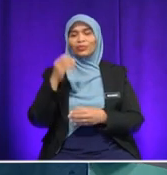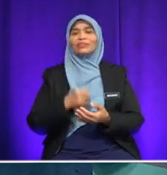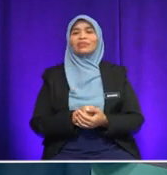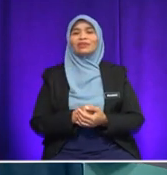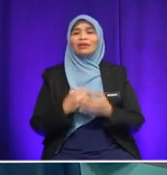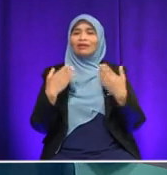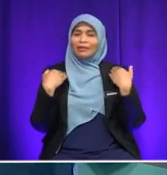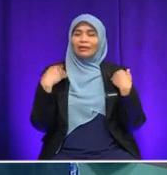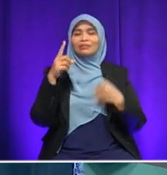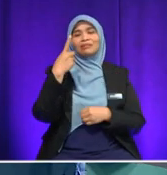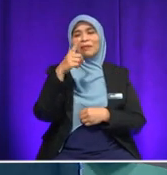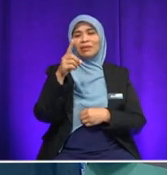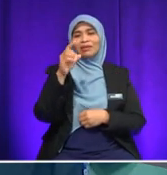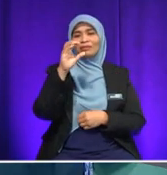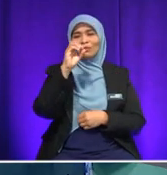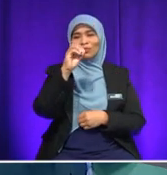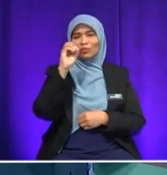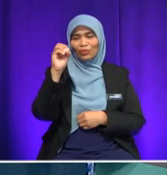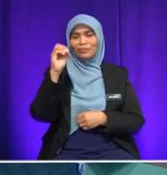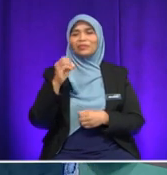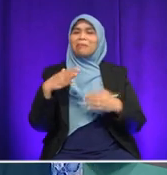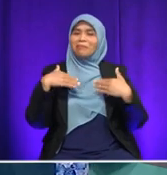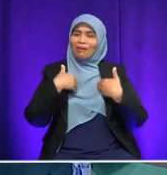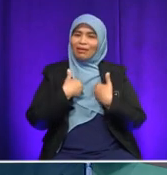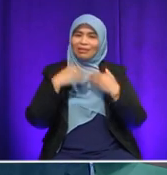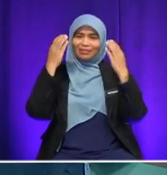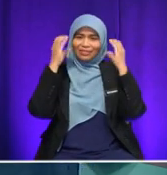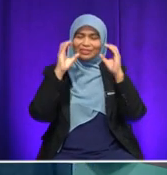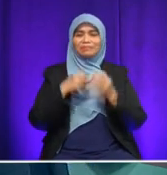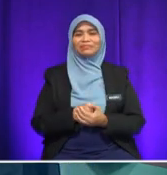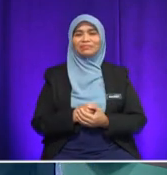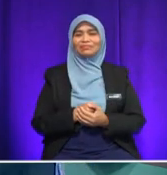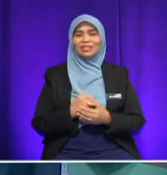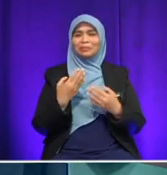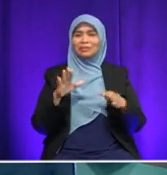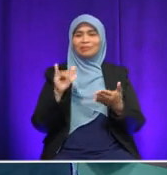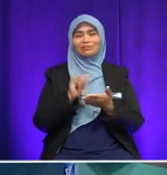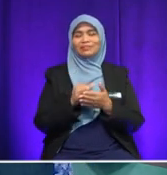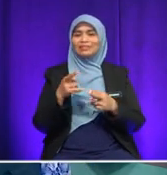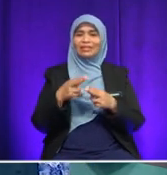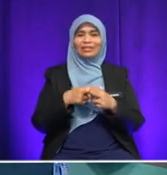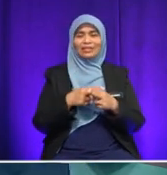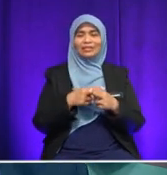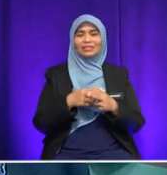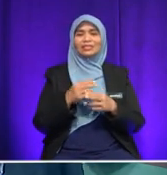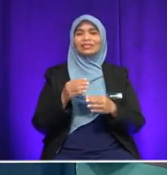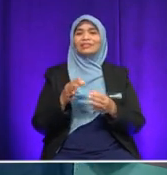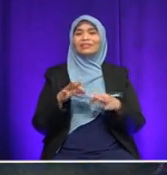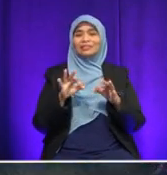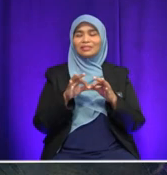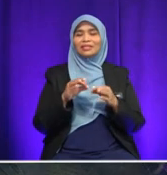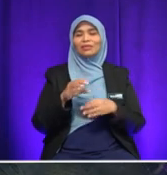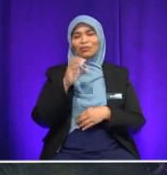kosong. Ada 11 kosong. Penat cikgu. Iyalah. Okey, dan kita ringkaskanlah Akmal ya. Jadi cerpen kosong kosong kosong.